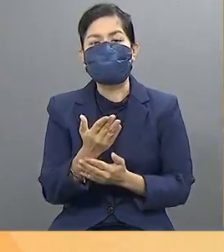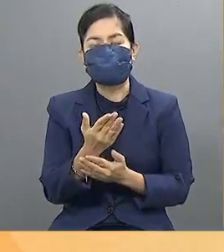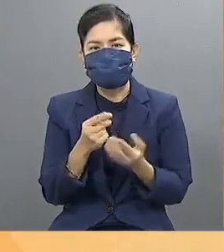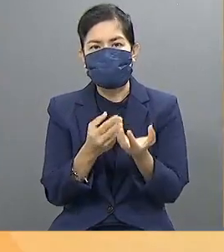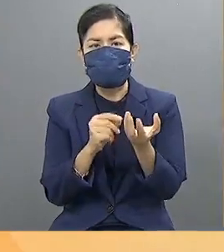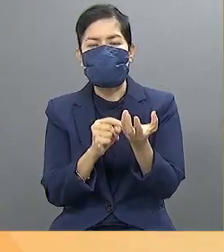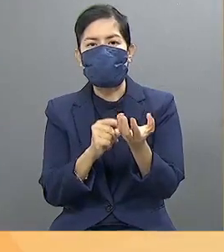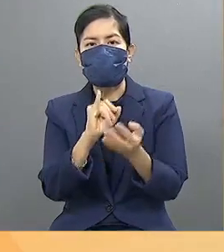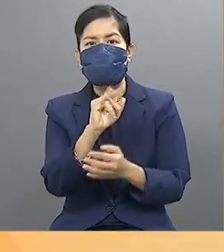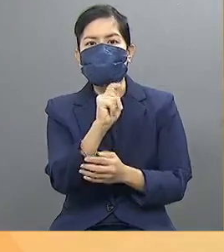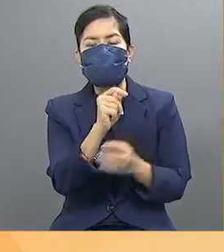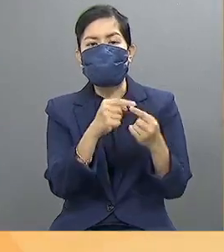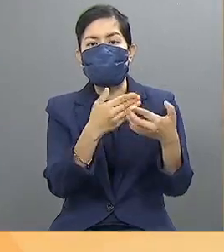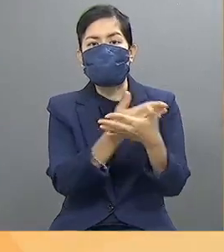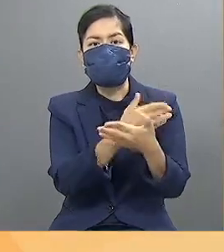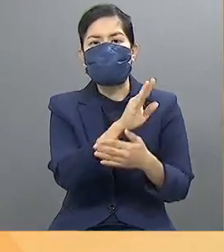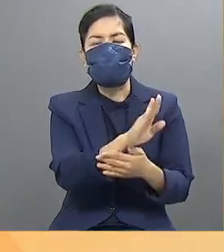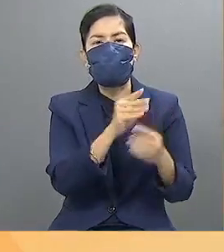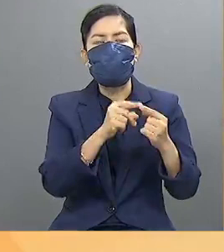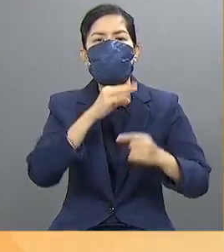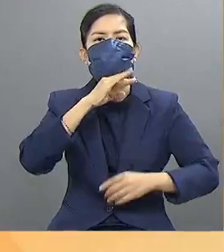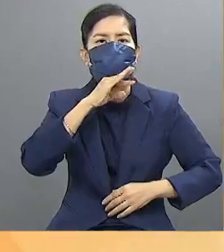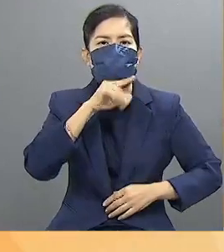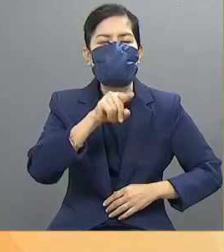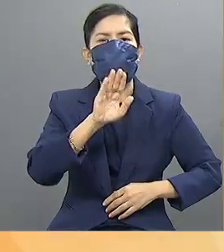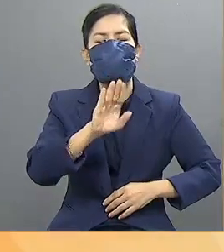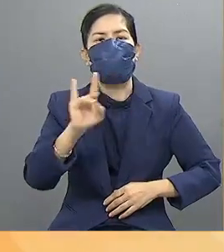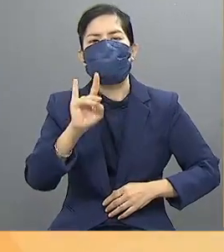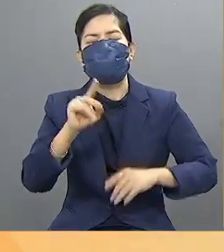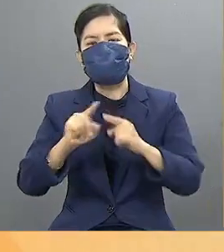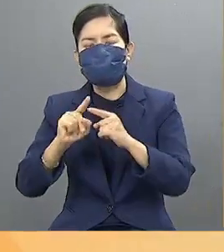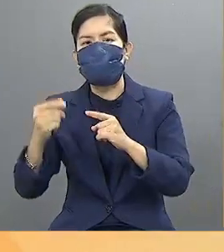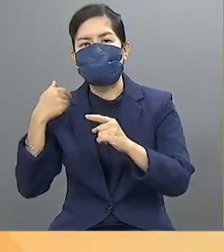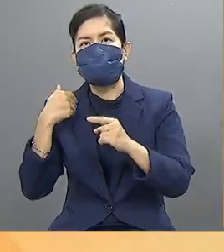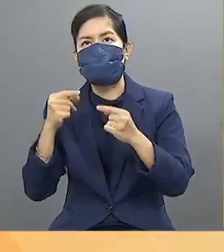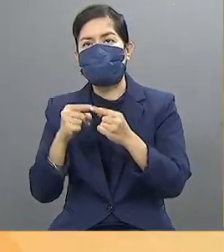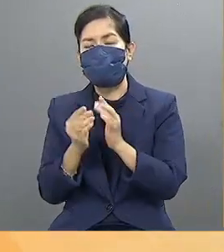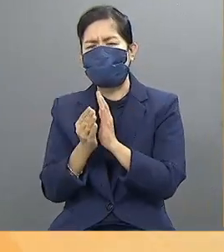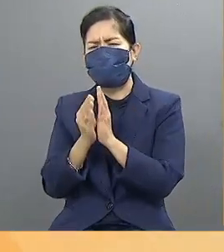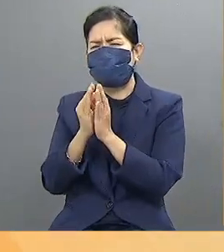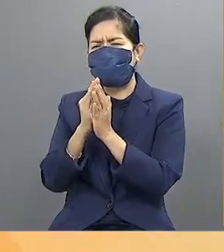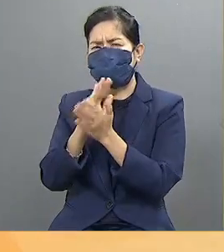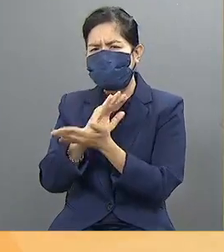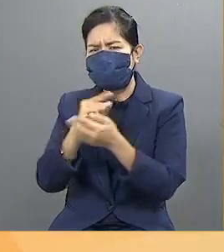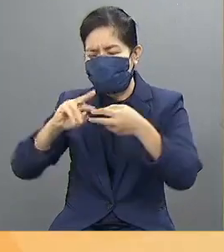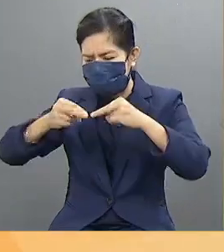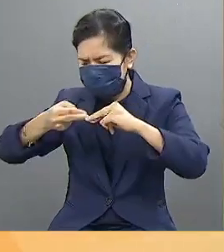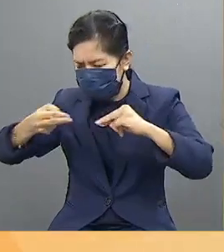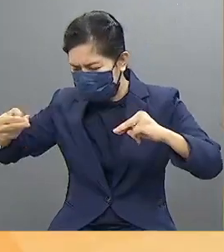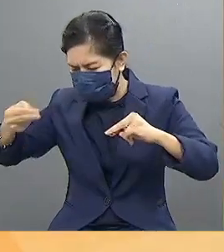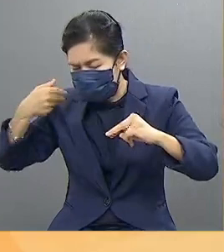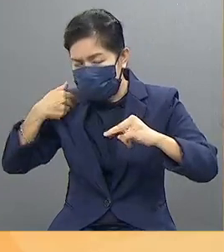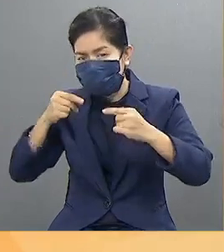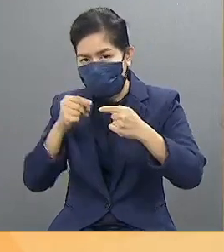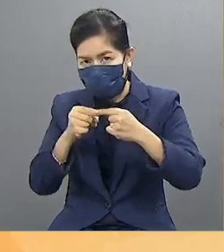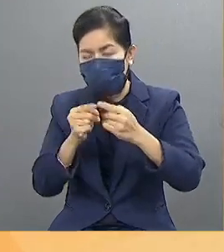จากหมูนะครับหรือว่าจากสัตว์ตัวอื่นนะครับในการที่จะมาดัดแปลงพันธุกรรมให้เข้ากับคนได ้ ซึ่งอยู่ในการวิจัยอยู่นะครับ